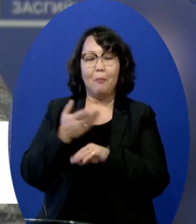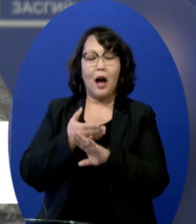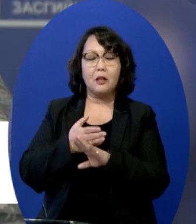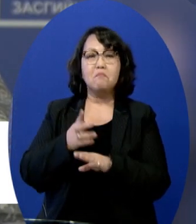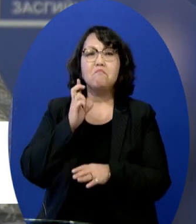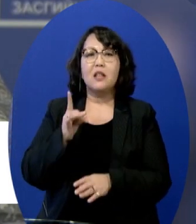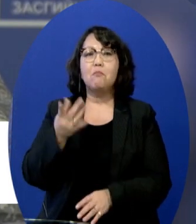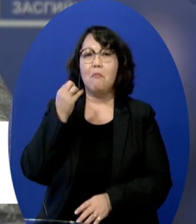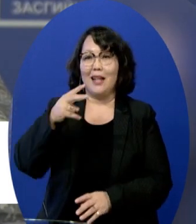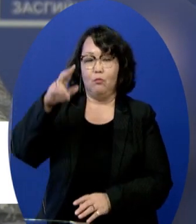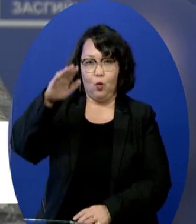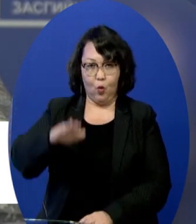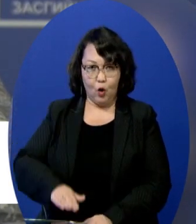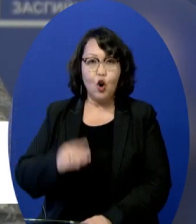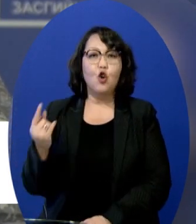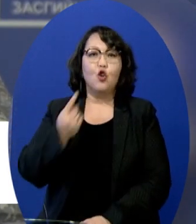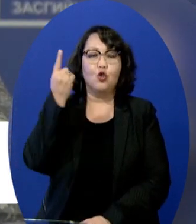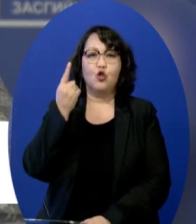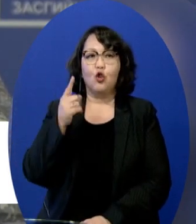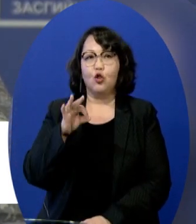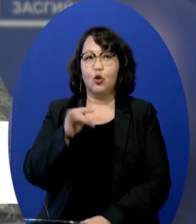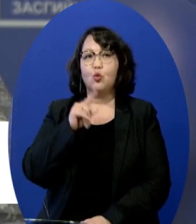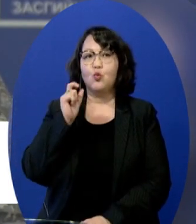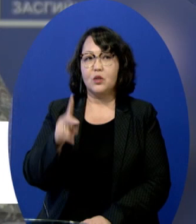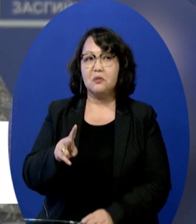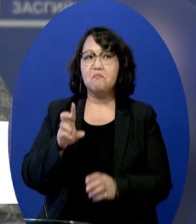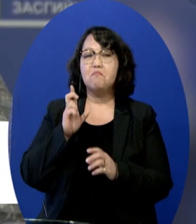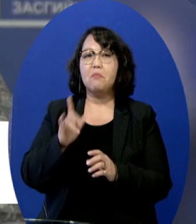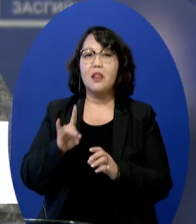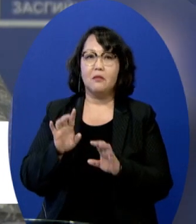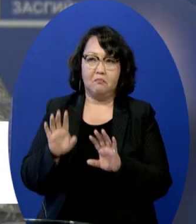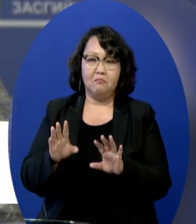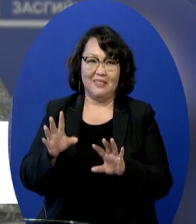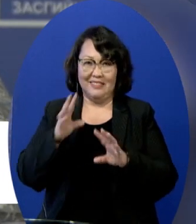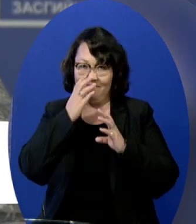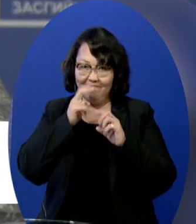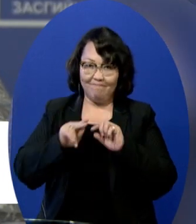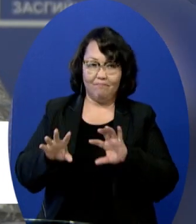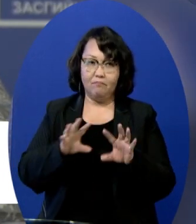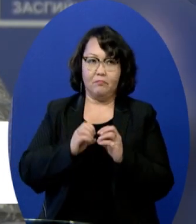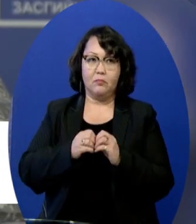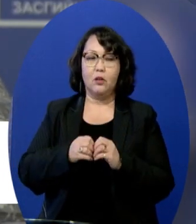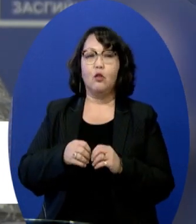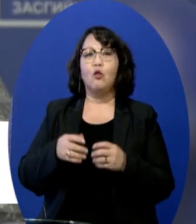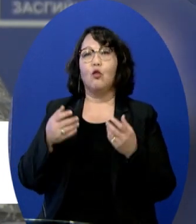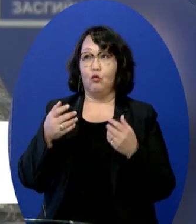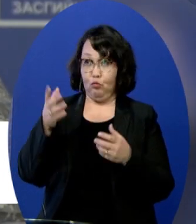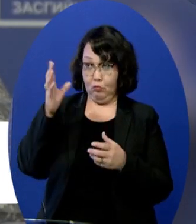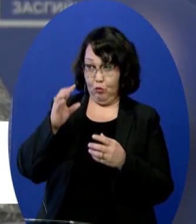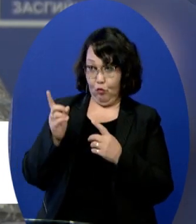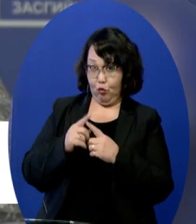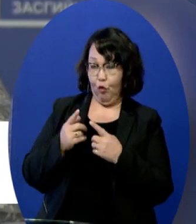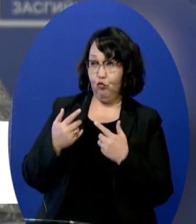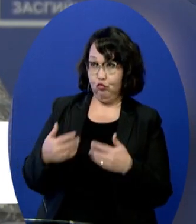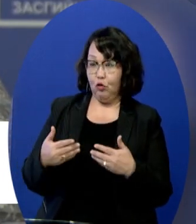Самгол өндөржүүлсэн бэлэн байдлын зэрэгт бол үндсэндээ бол бүхэлдээ шилджсэн байж байгаа. За ингээд зэрэг буурлаа гэдэг хүмүүсийн хариуцлага